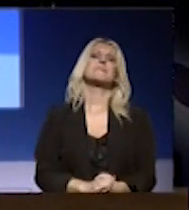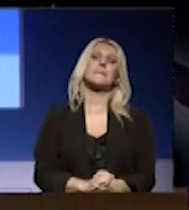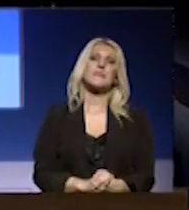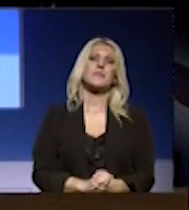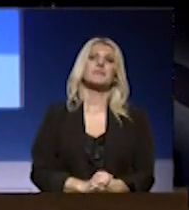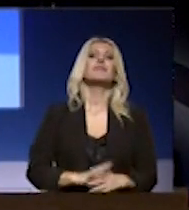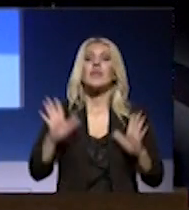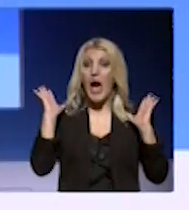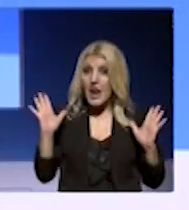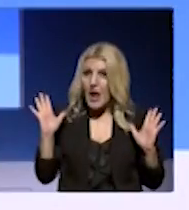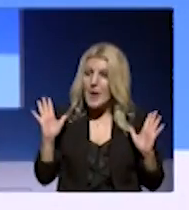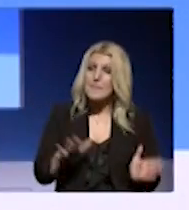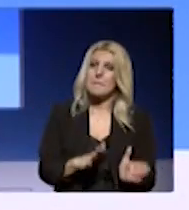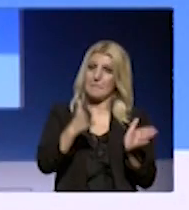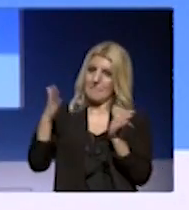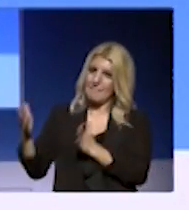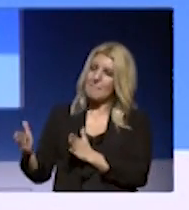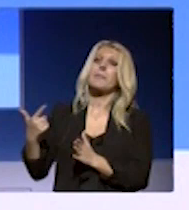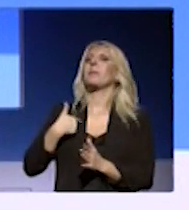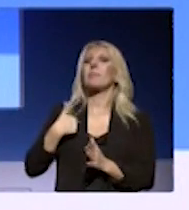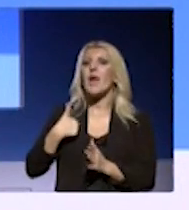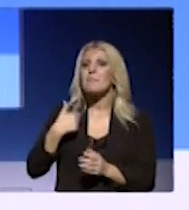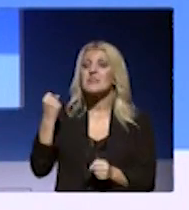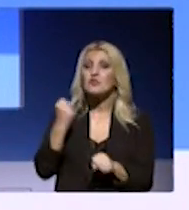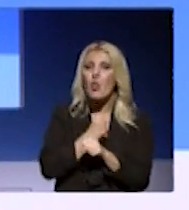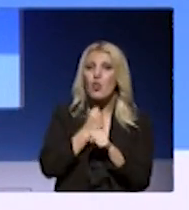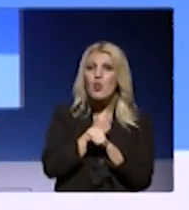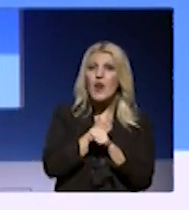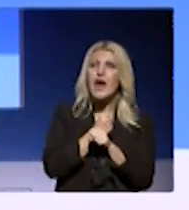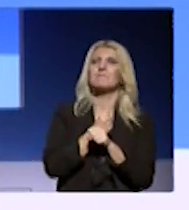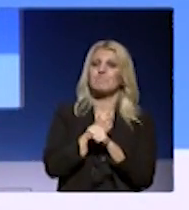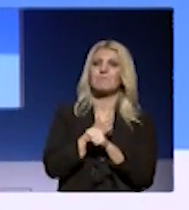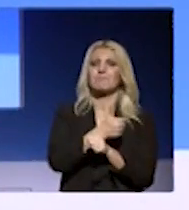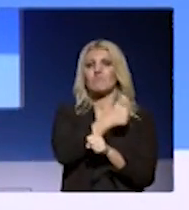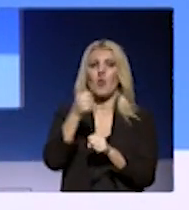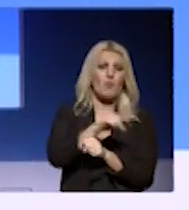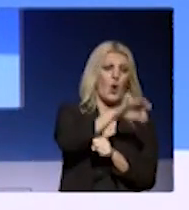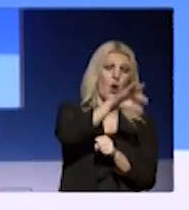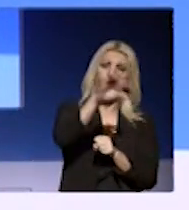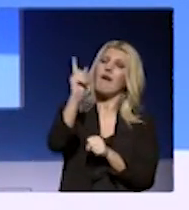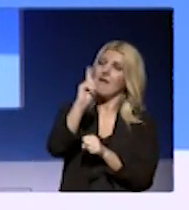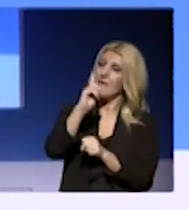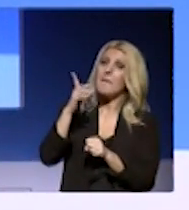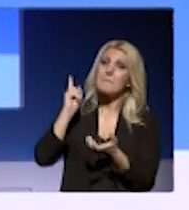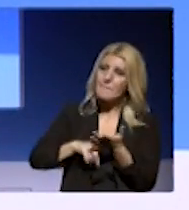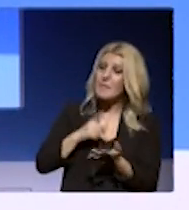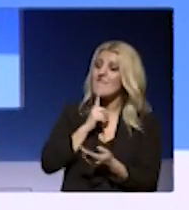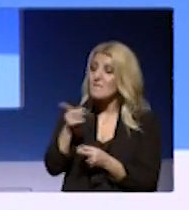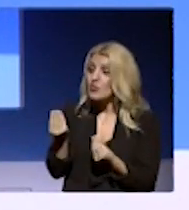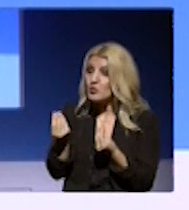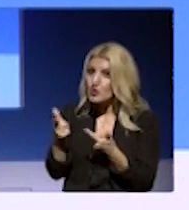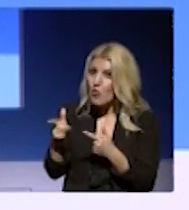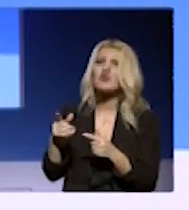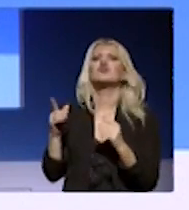Η δουλειά μας όμως είναι να υποστηρίζουμε τις τοπικές κοινωνίες και τέτοιες επενδυτικές δραστηριότητες και μέσα από την αναβάθμιση των